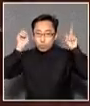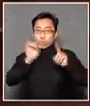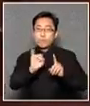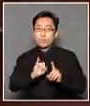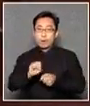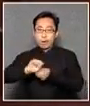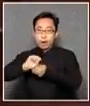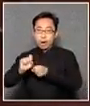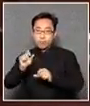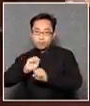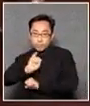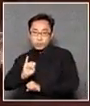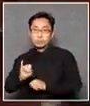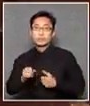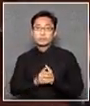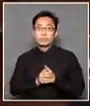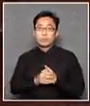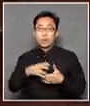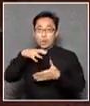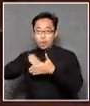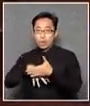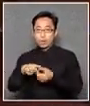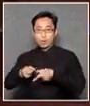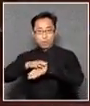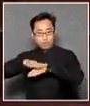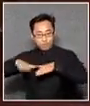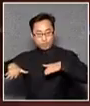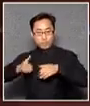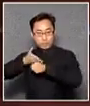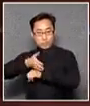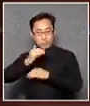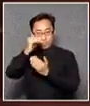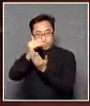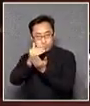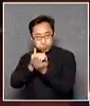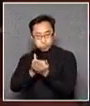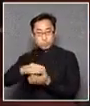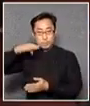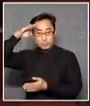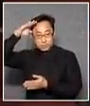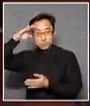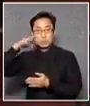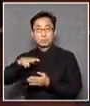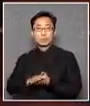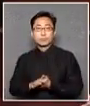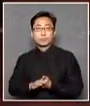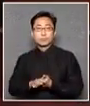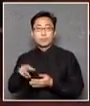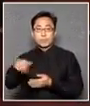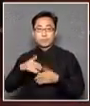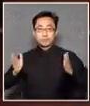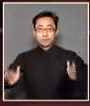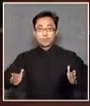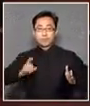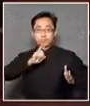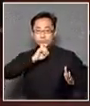添加任務的。對內維持公道，即係維持社會嘅秩序嘅警察喺執行權力嘅時候係有界限